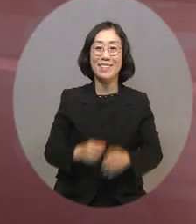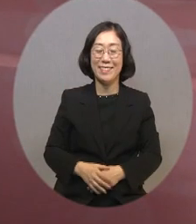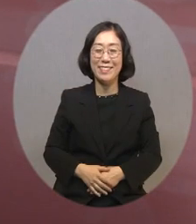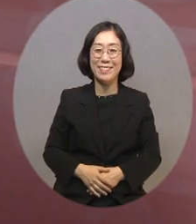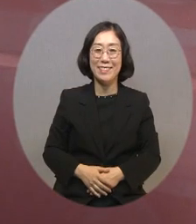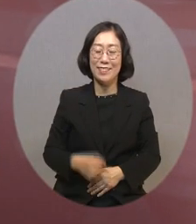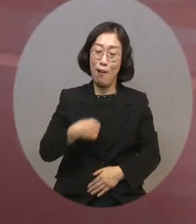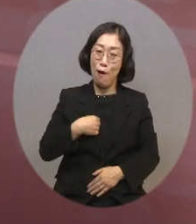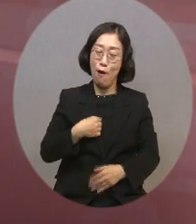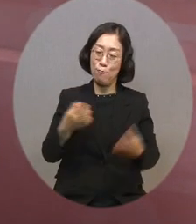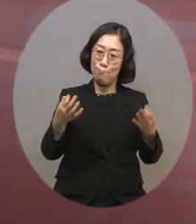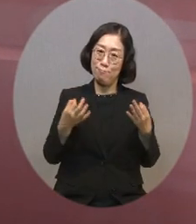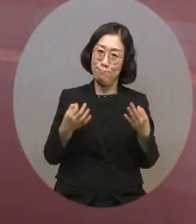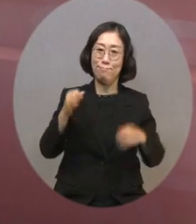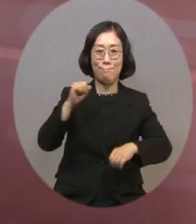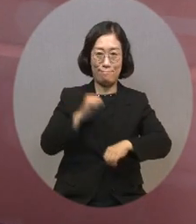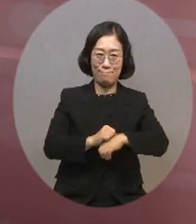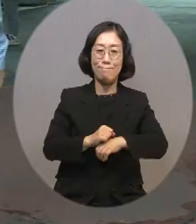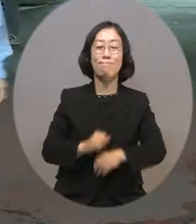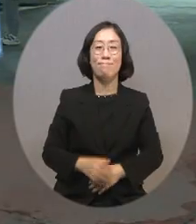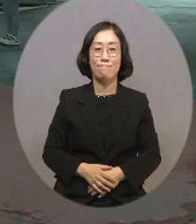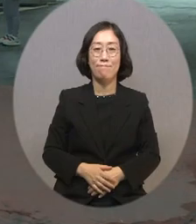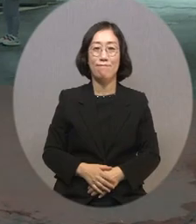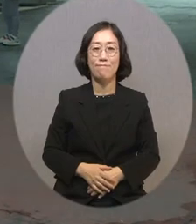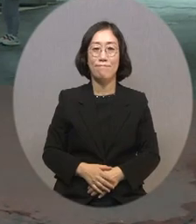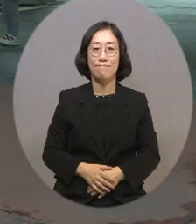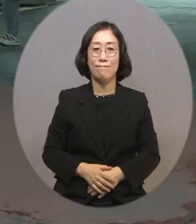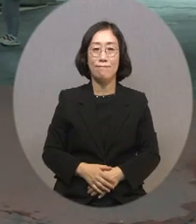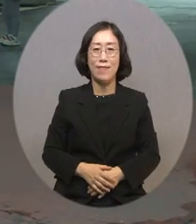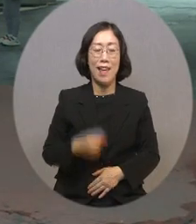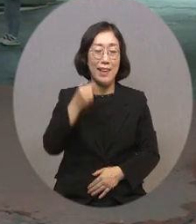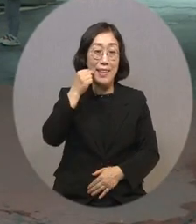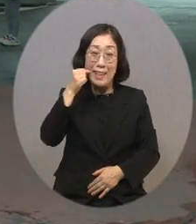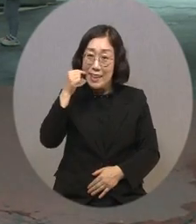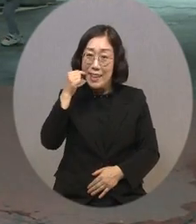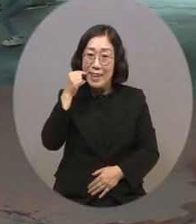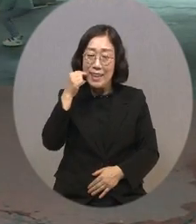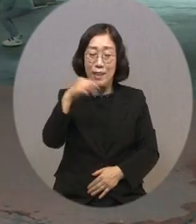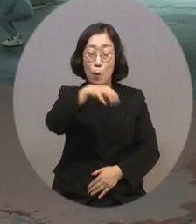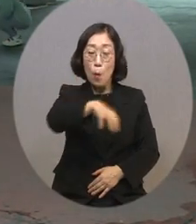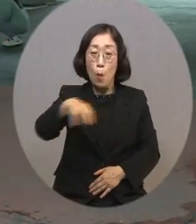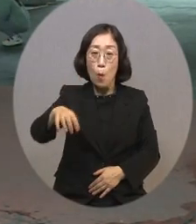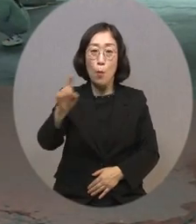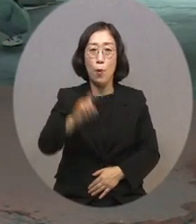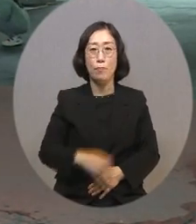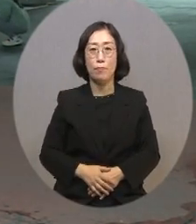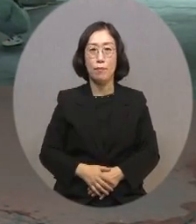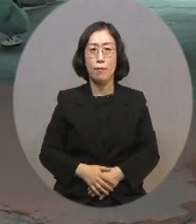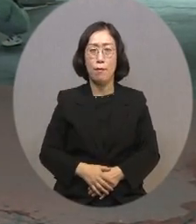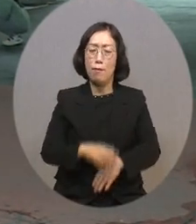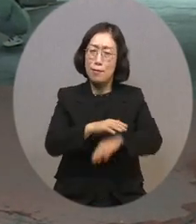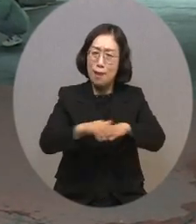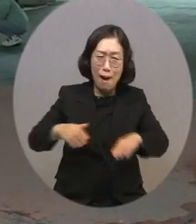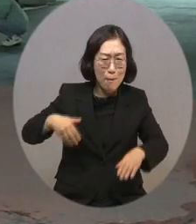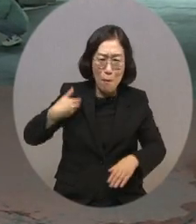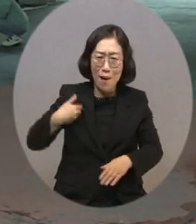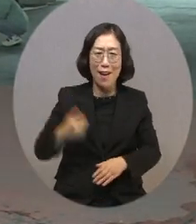저? 대단하시네요. 제일 인기 있는 프로그램이 있다면 뭘까요? 아직